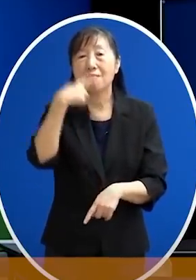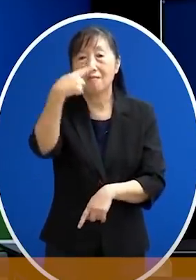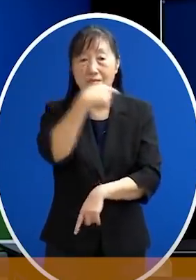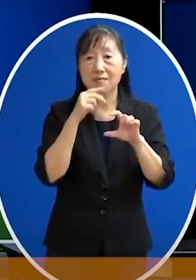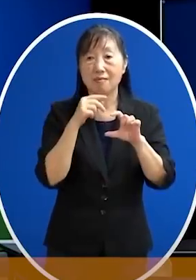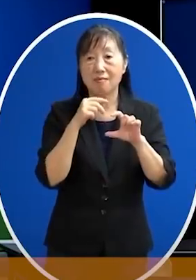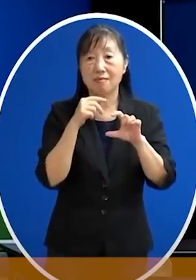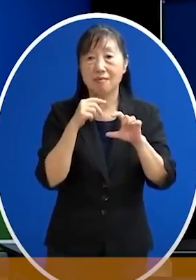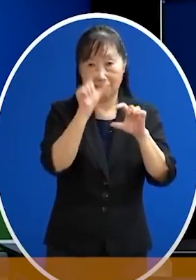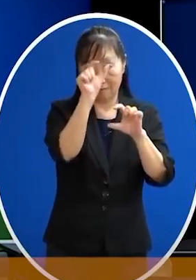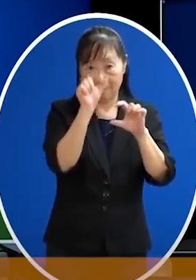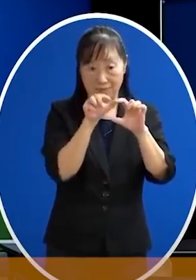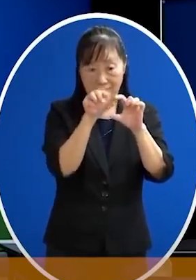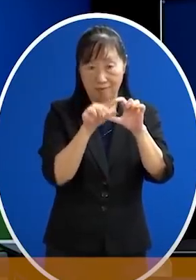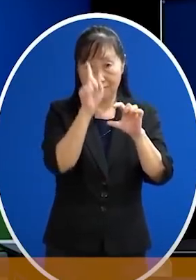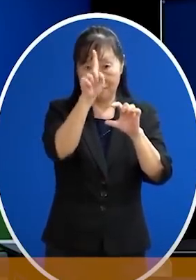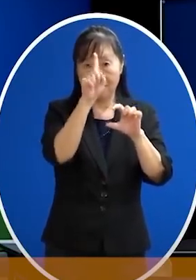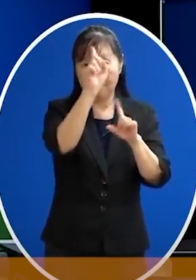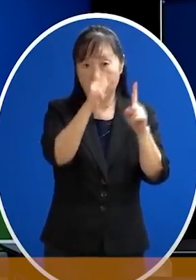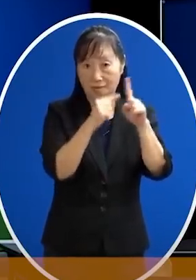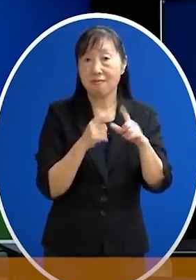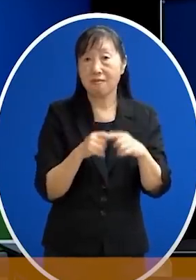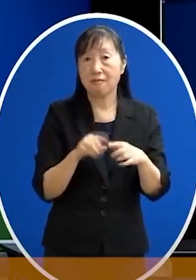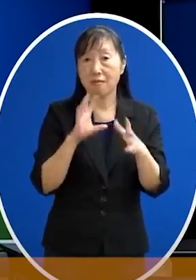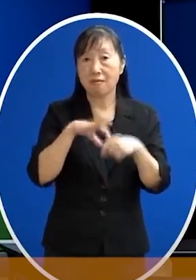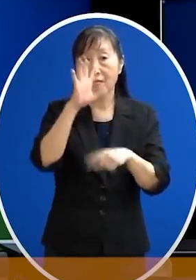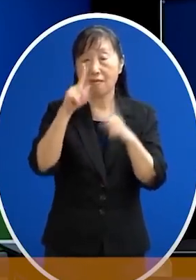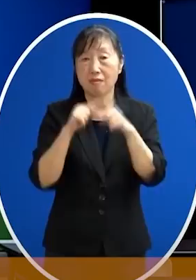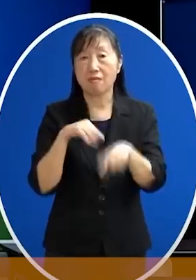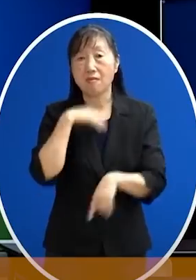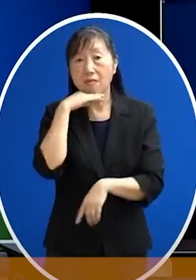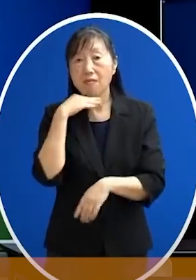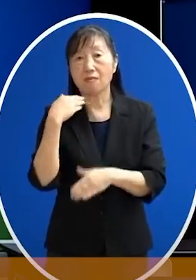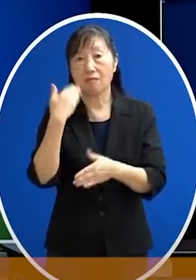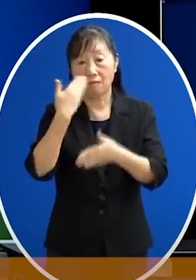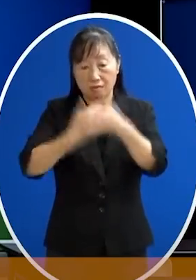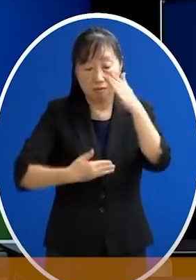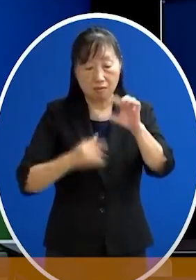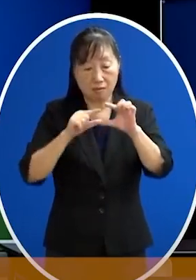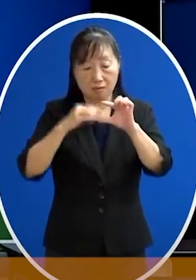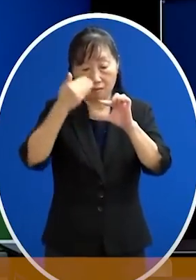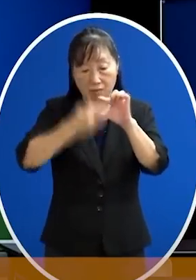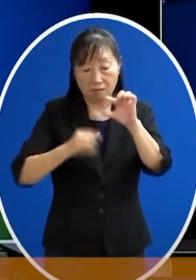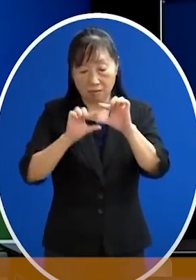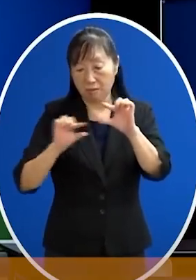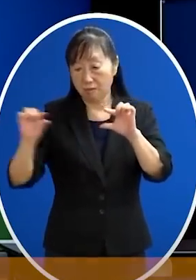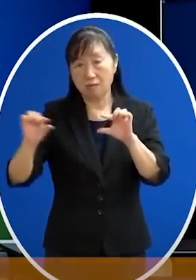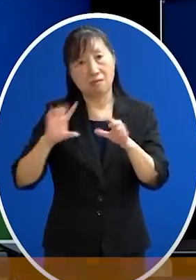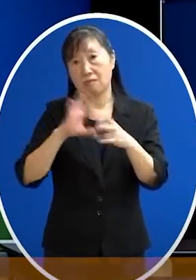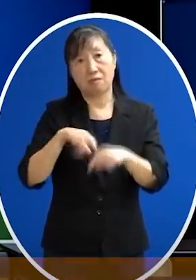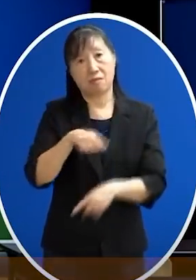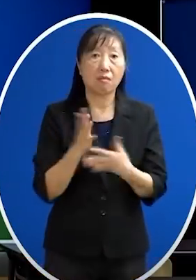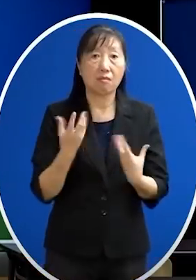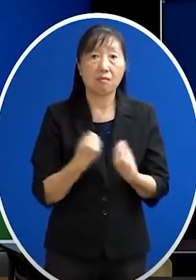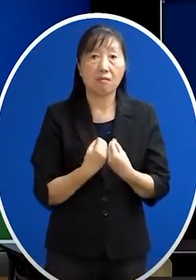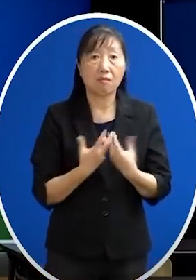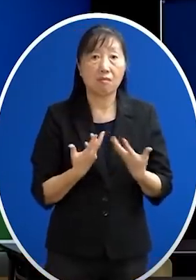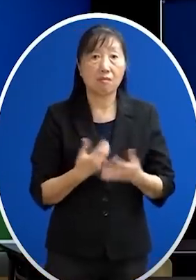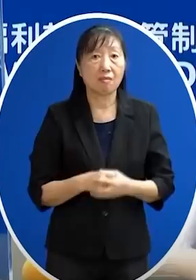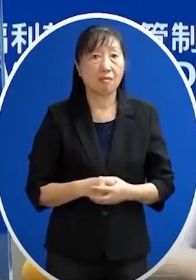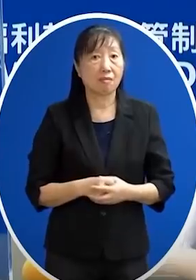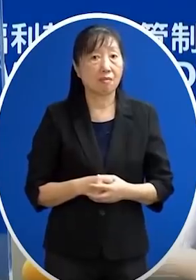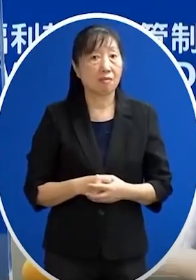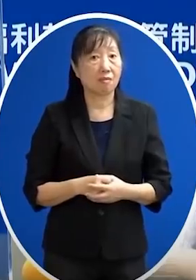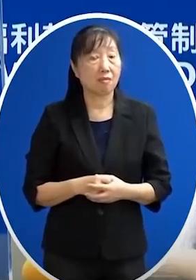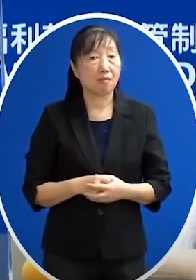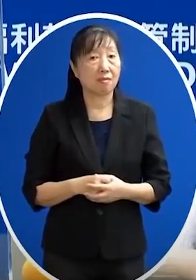那它是一剂打一个人。至于说现在是有人特别去等残剂，但是高端这样子看起来是没有残剂，那这些人要怎么办？ 我们并不